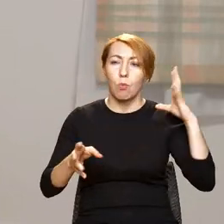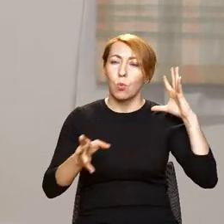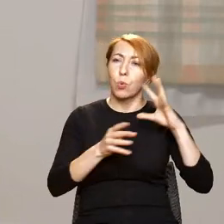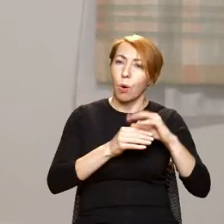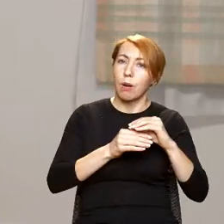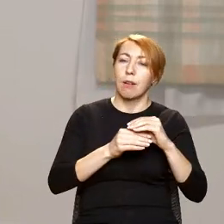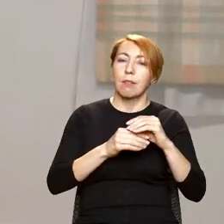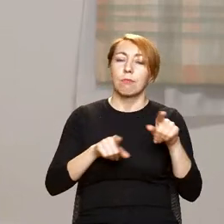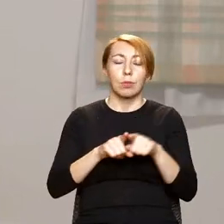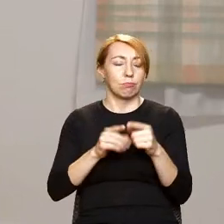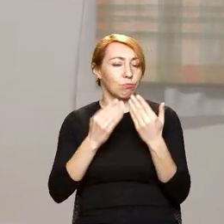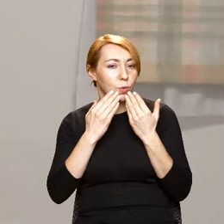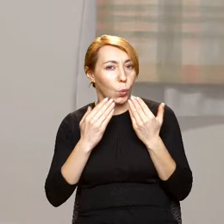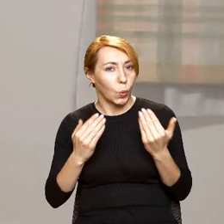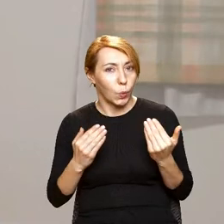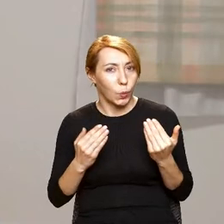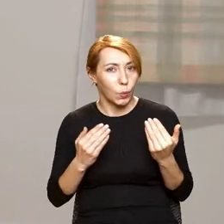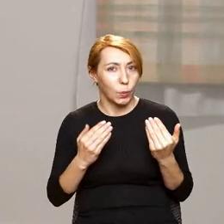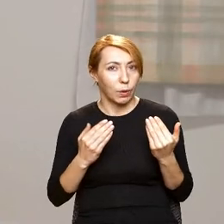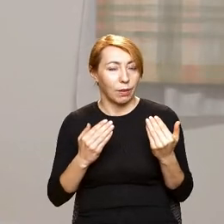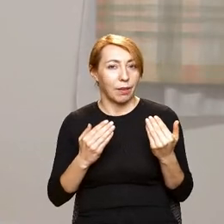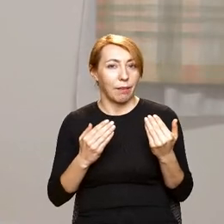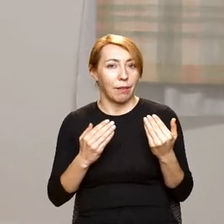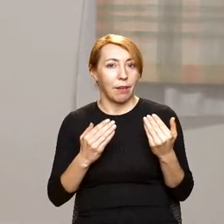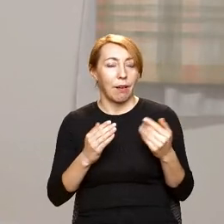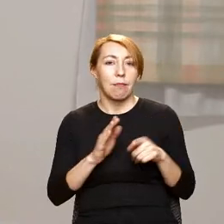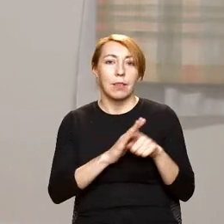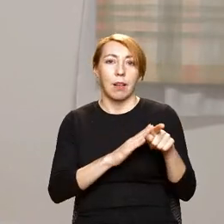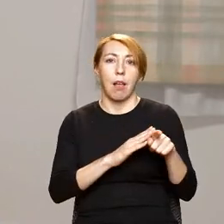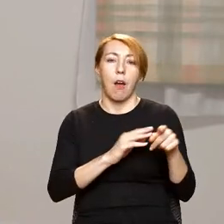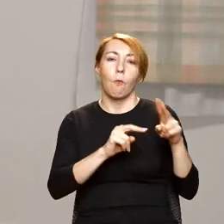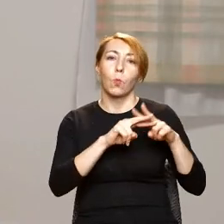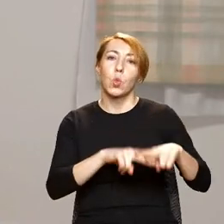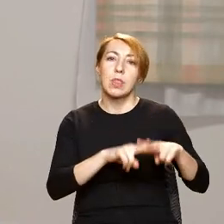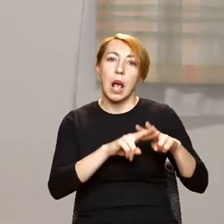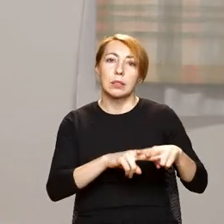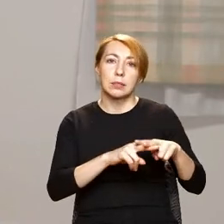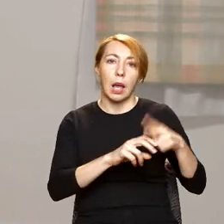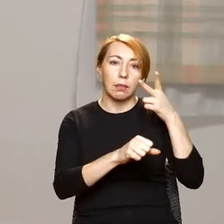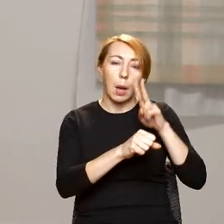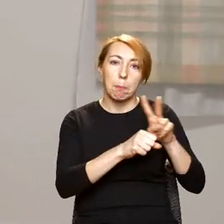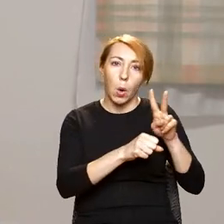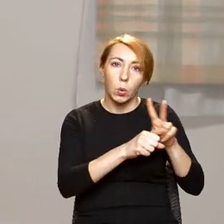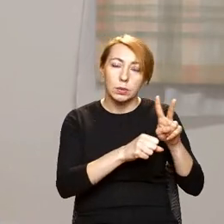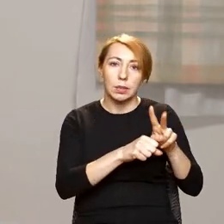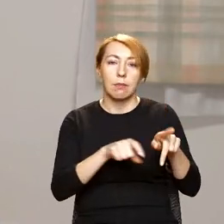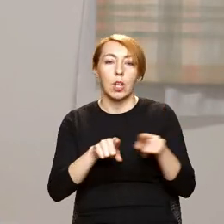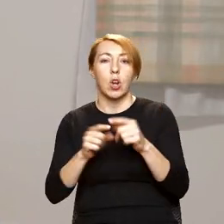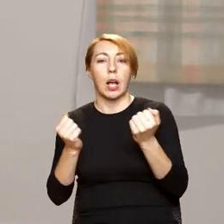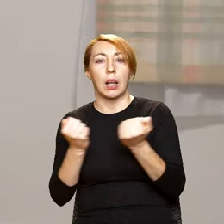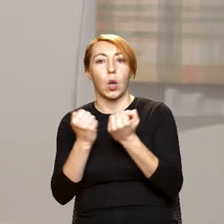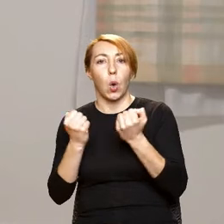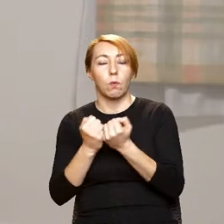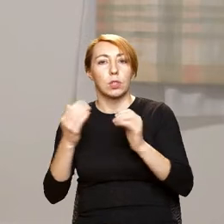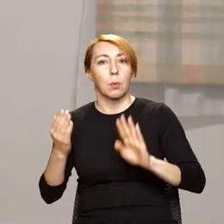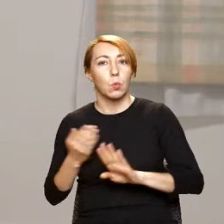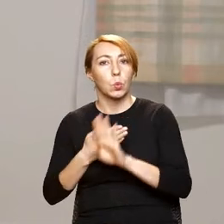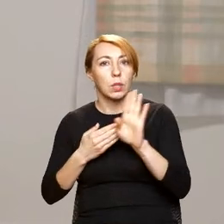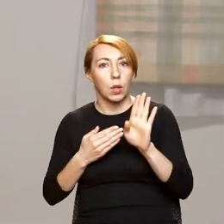Wyrażam podziękowanie także wobec Fundacji Japońskiej oraz Krakowskiego Muzeum